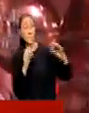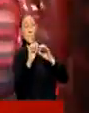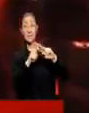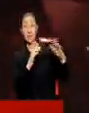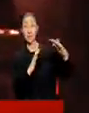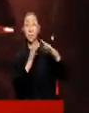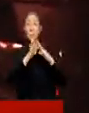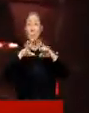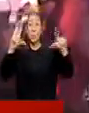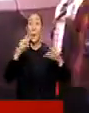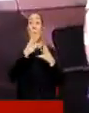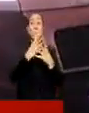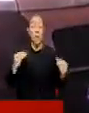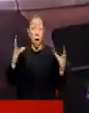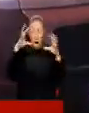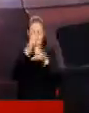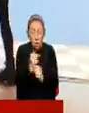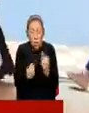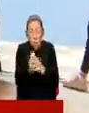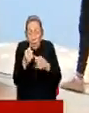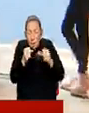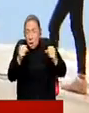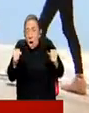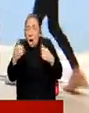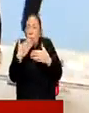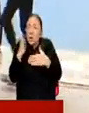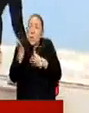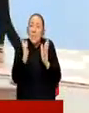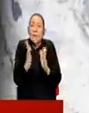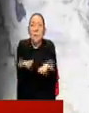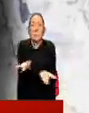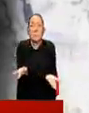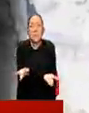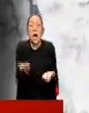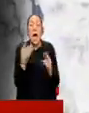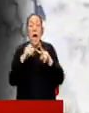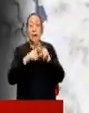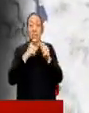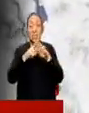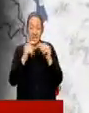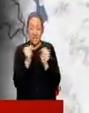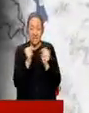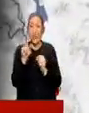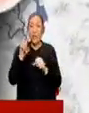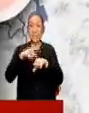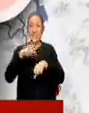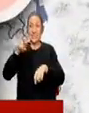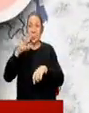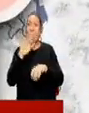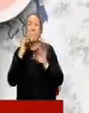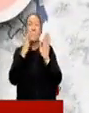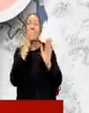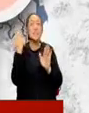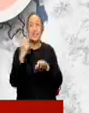var ama buna rağmen Milyonlar karanlıkta Uyanmaya işe okula gitmeye devam ediyor Ayşe kış aylarında Van'da sabah 88'de başlayan